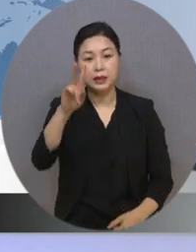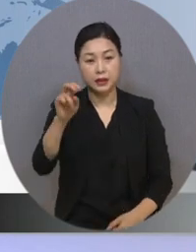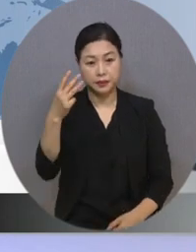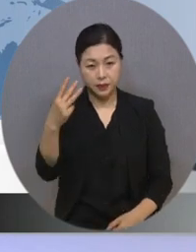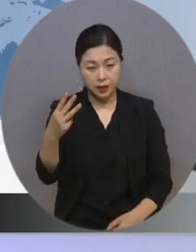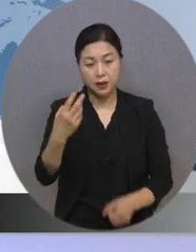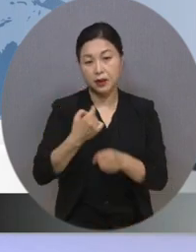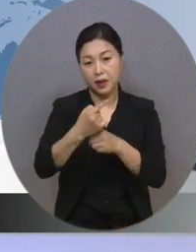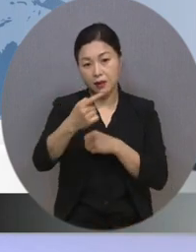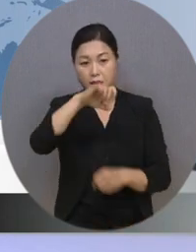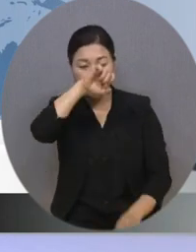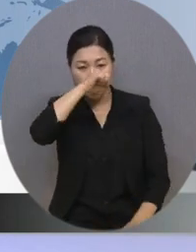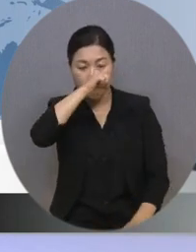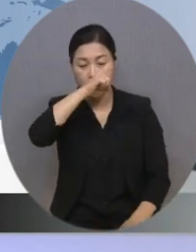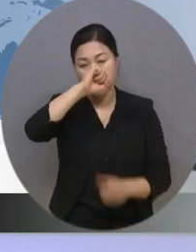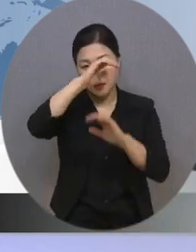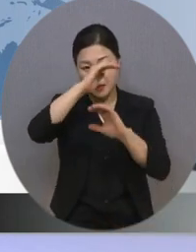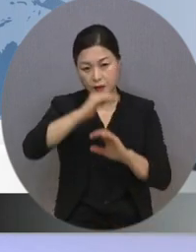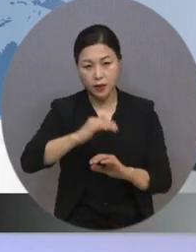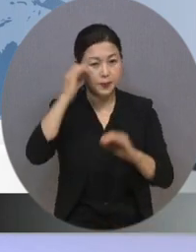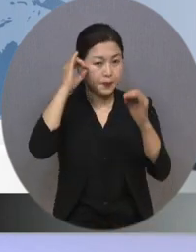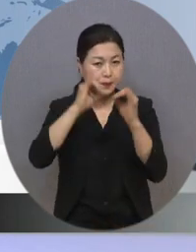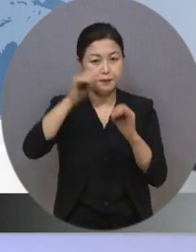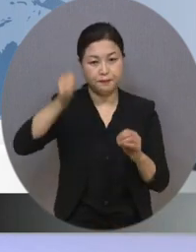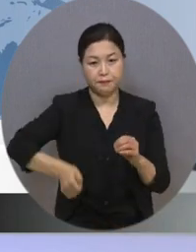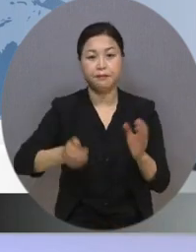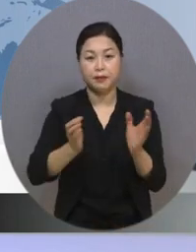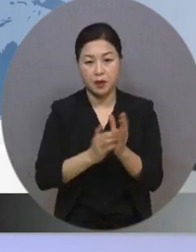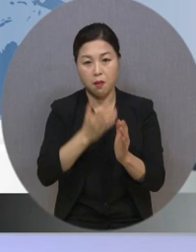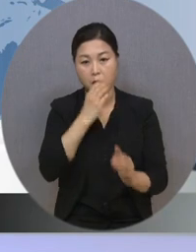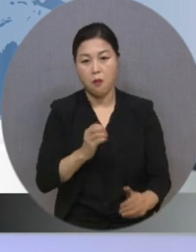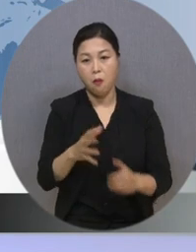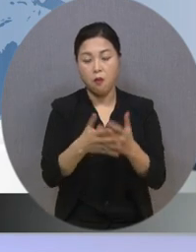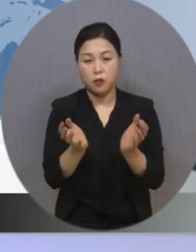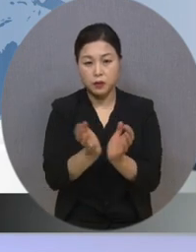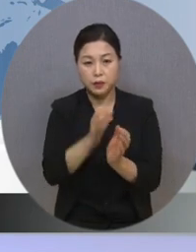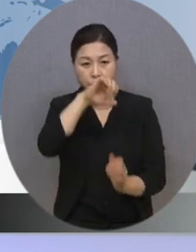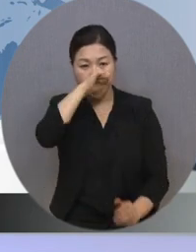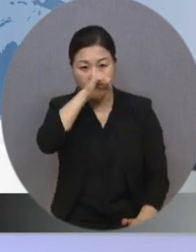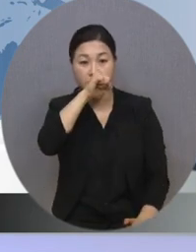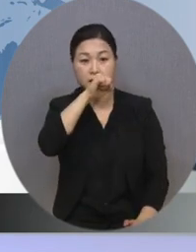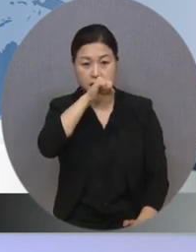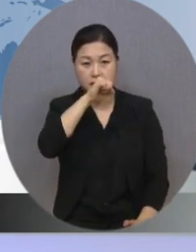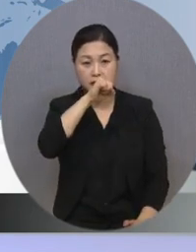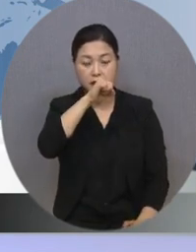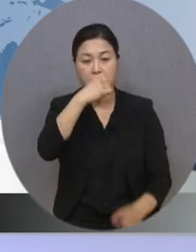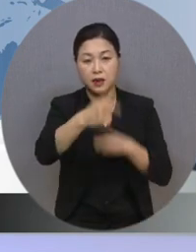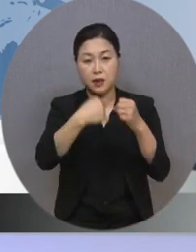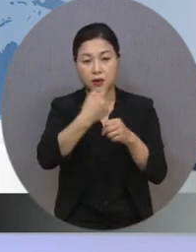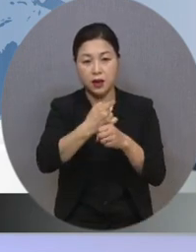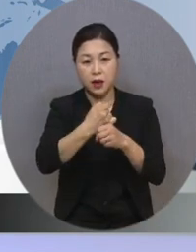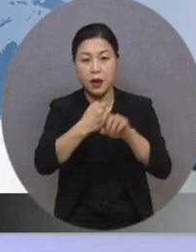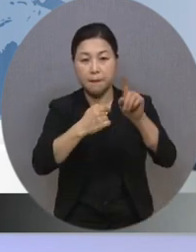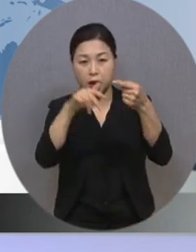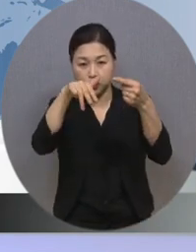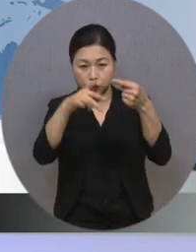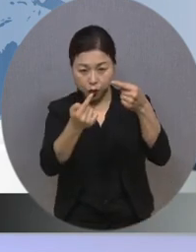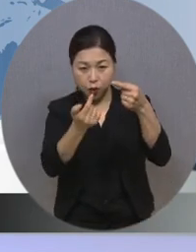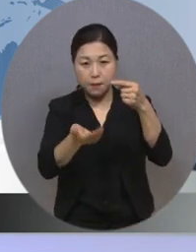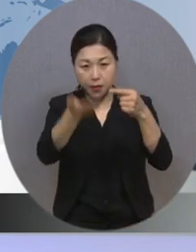2023년 내년 예산안이 의결됐습니다 보건복지부 본예산이 처음으로 연간 100조를 돌파하며